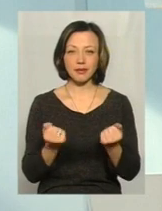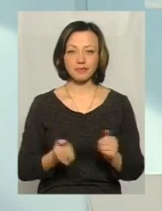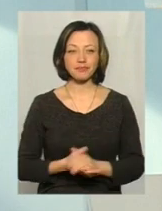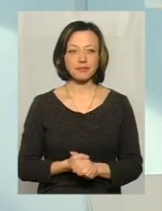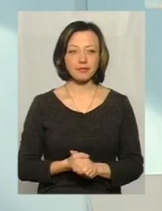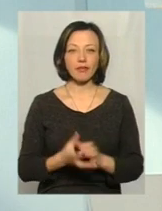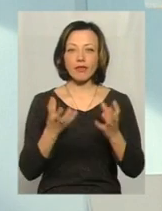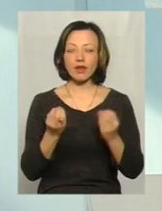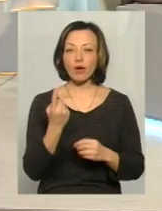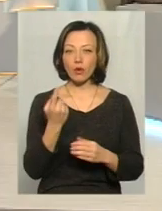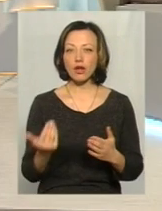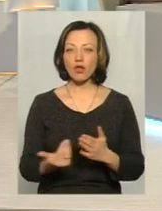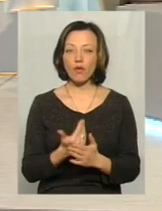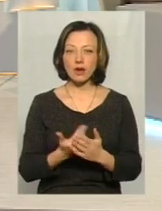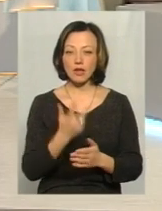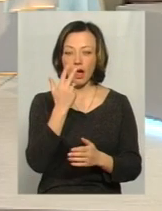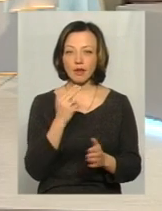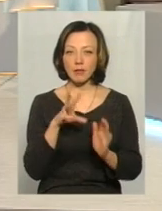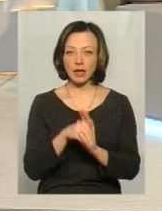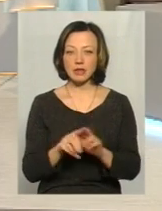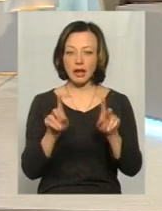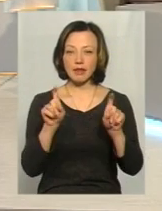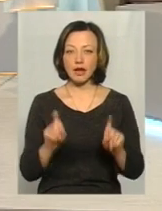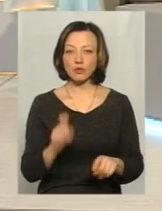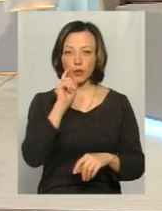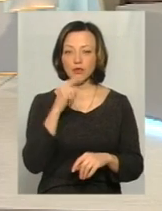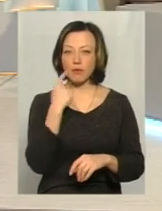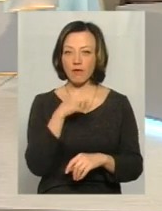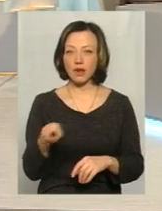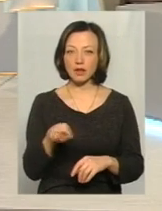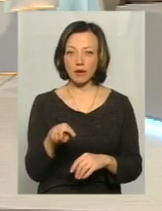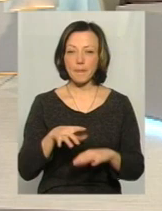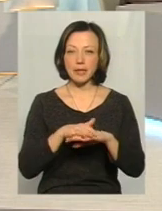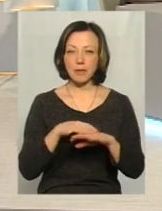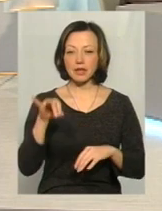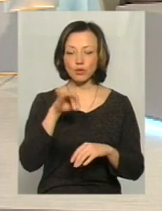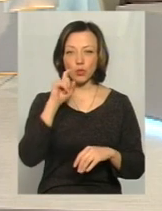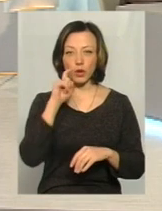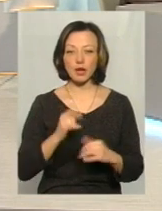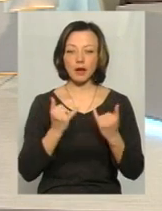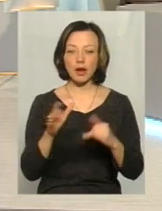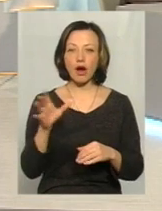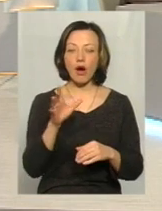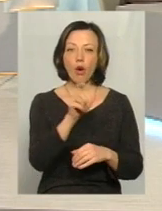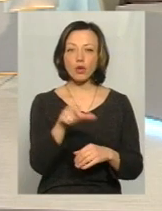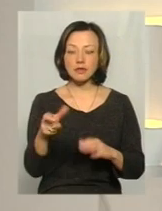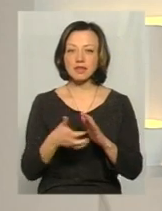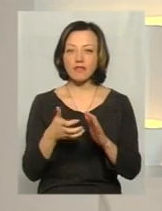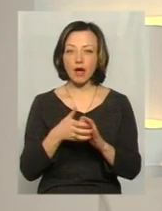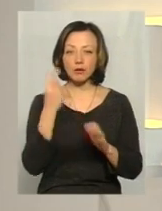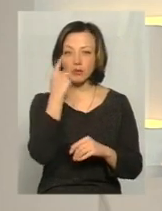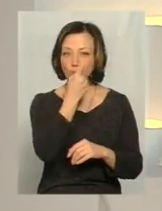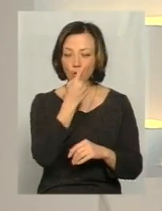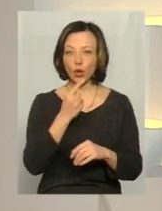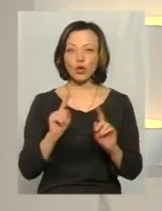І ще одна новація – адаптація тестів з української мови та літератури, математики, історії України для осіб з вадами зору. От чому